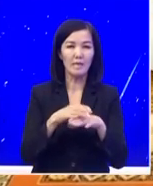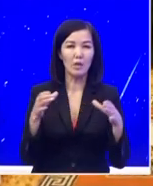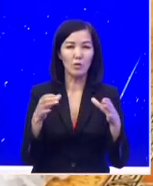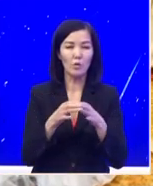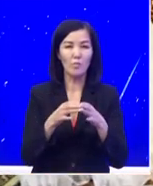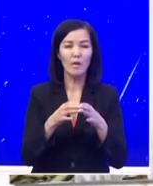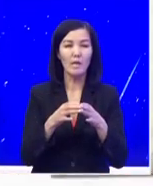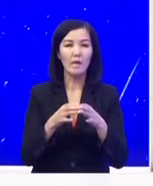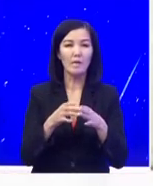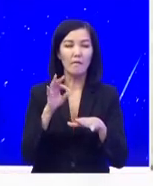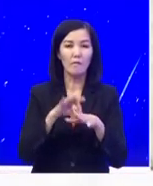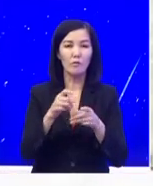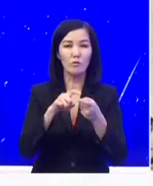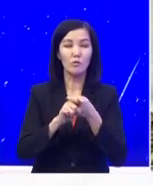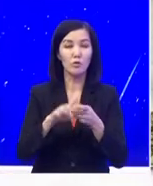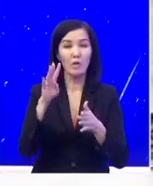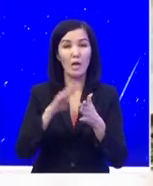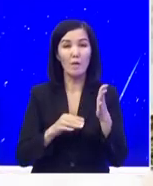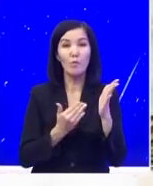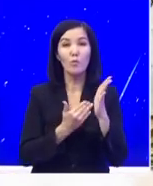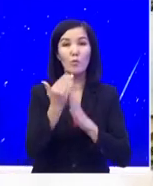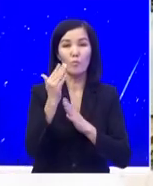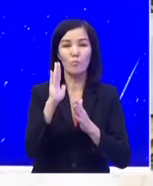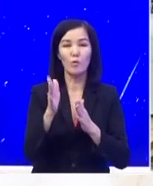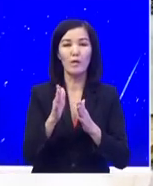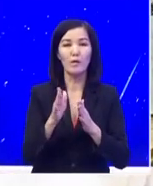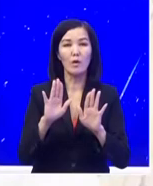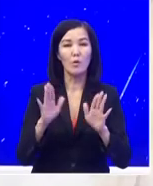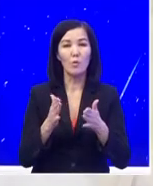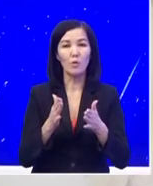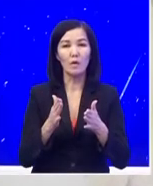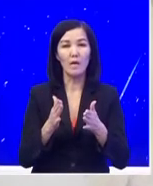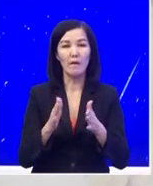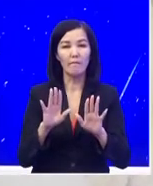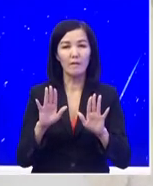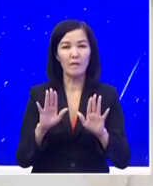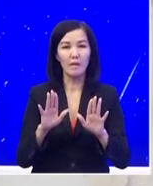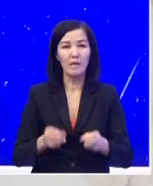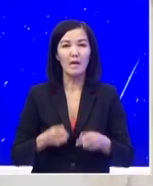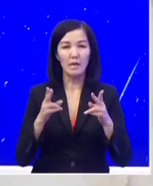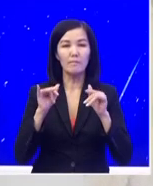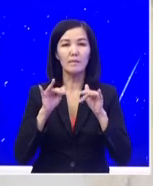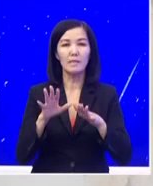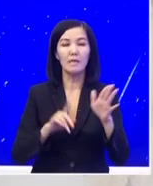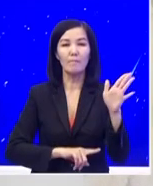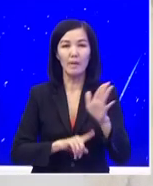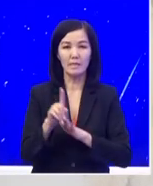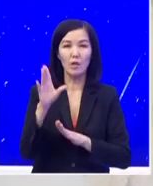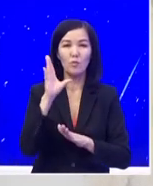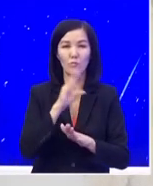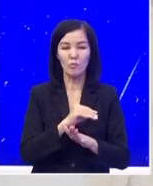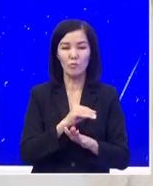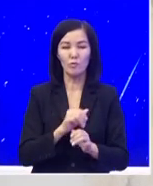айыппұлдың да көлемі айтарлықтай көп болады. Ал оқиғаның салдары жағымсыз жағдайға апарса, қылмыстық істе қозғалуы ықтимал,